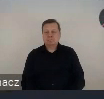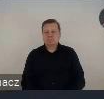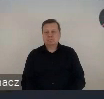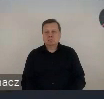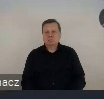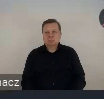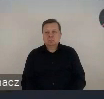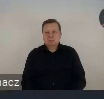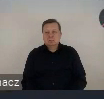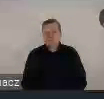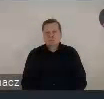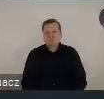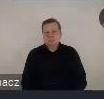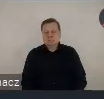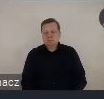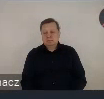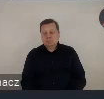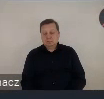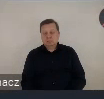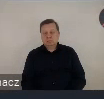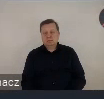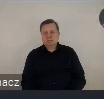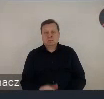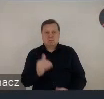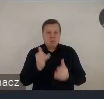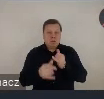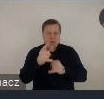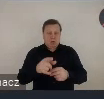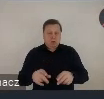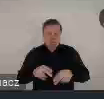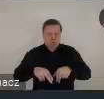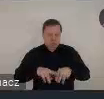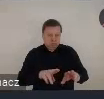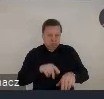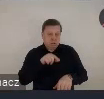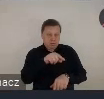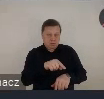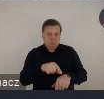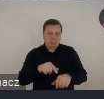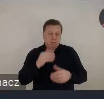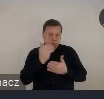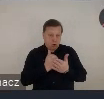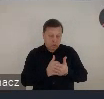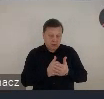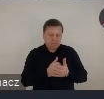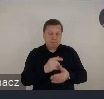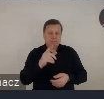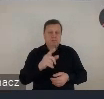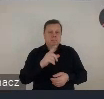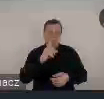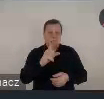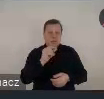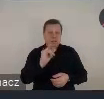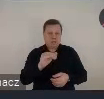jeśli oczywiście Państwa organizacje będą brały udział w tegorocznej edycji programu Polski Inkubator Rzemiosła i